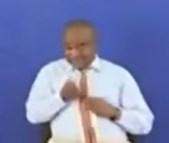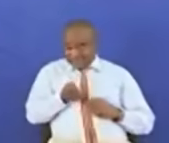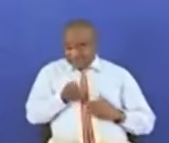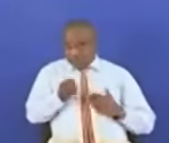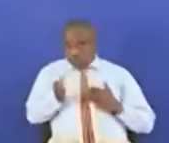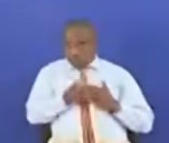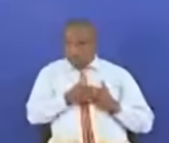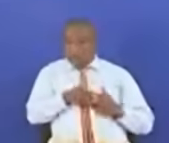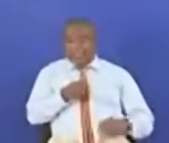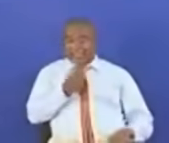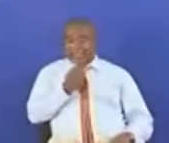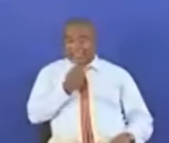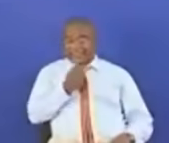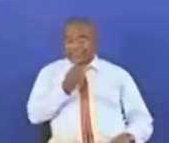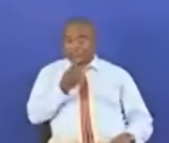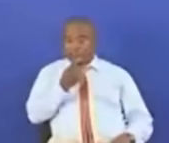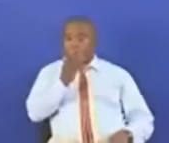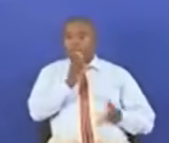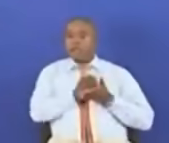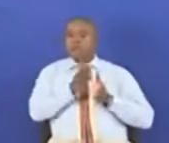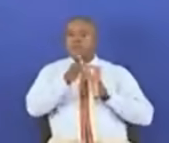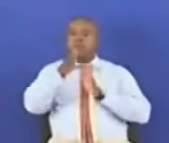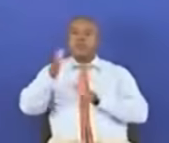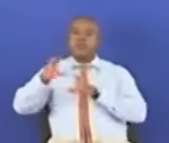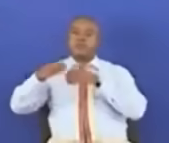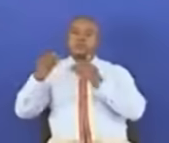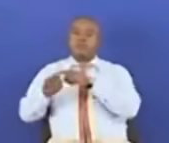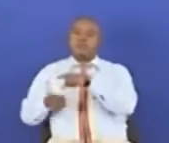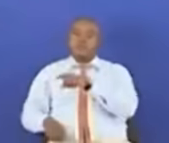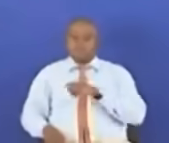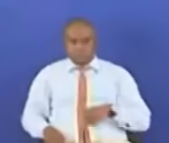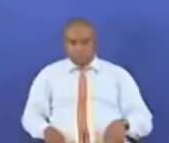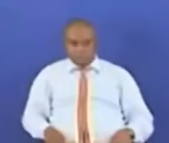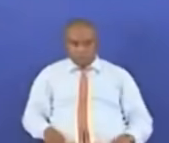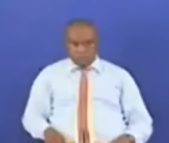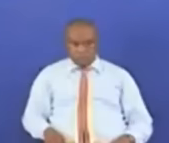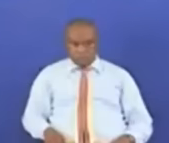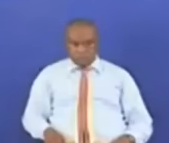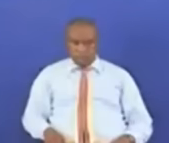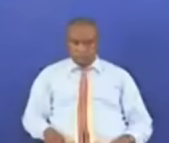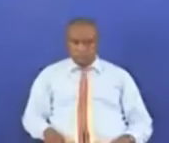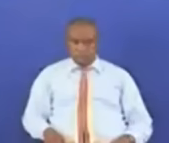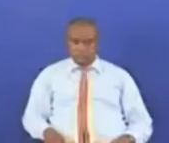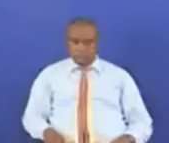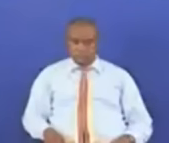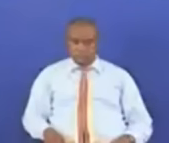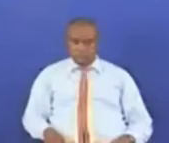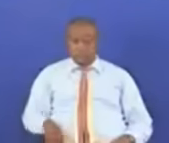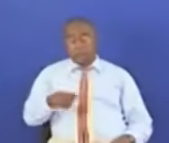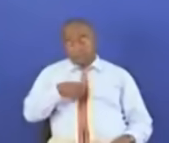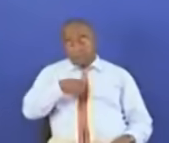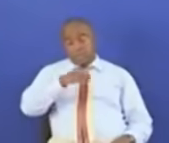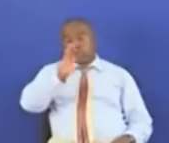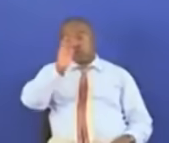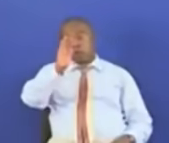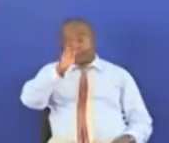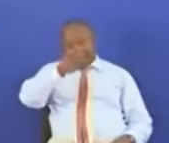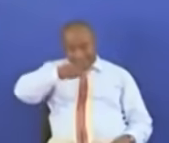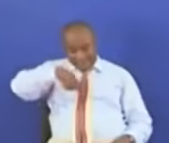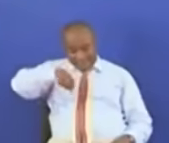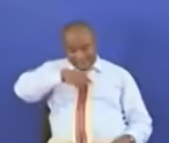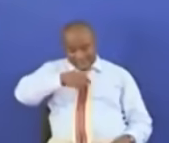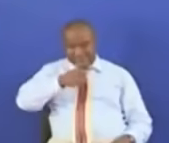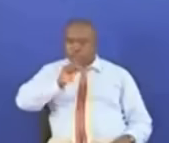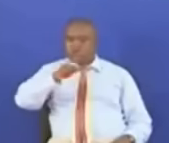tamko la haki la binadamu duniani, the Universal Declaration of Human Rights. Na mimi niwaambie, sisi ndio